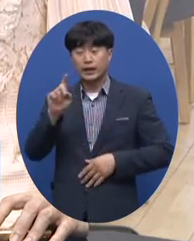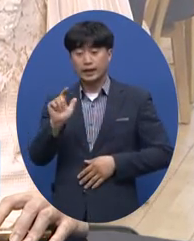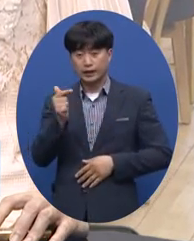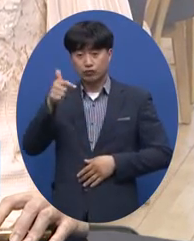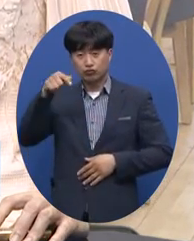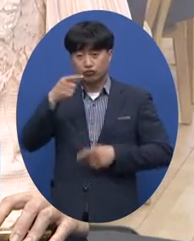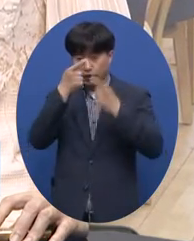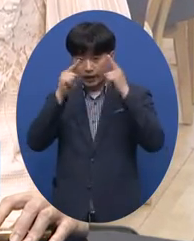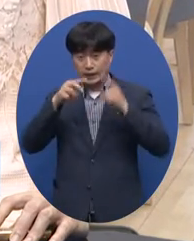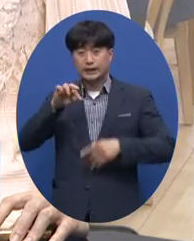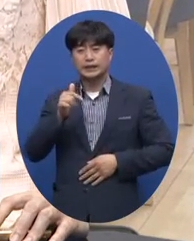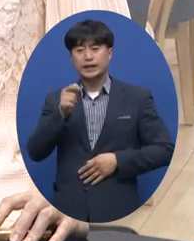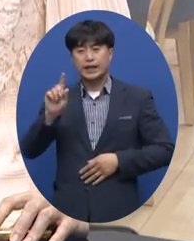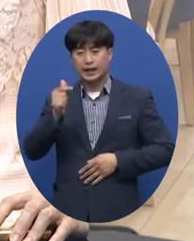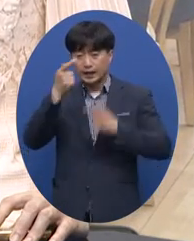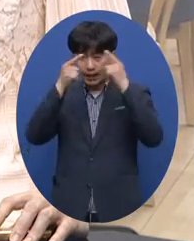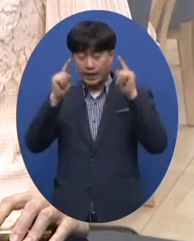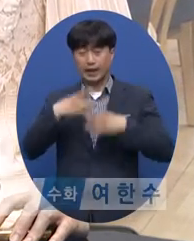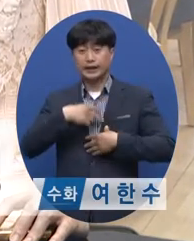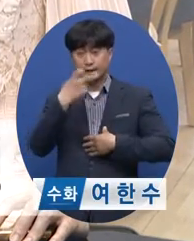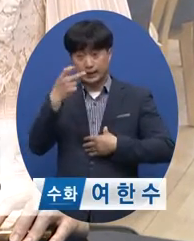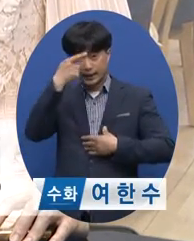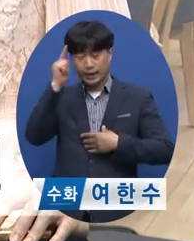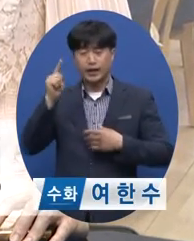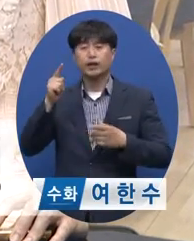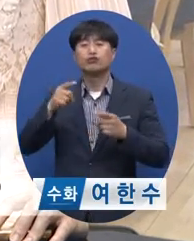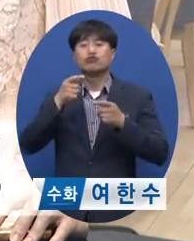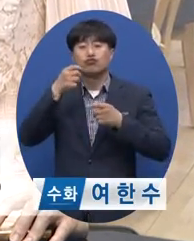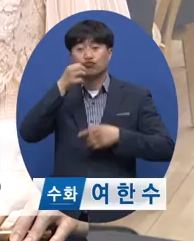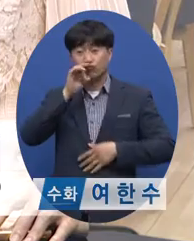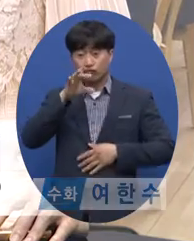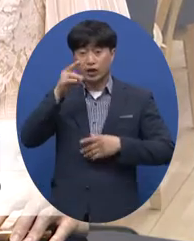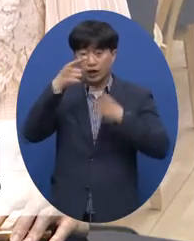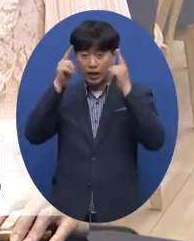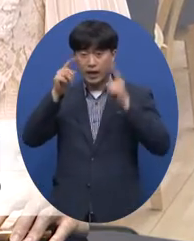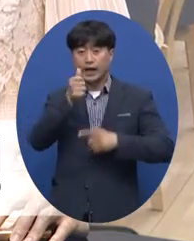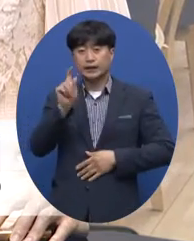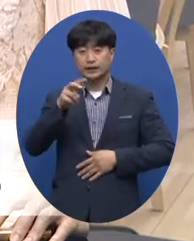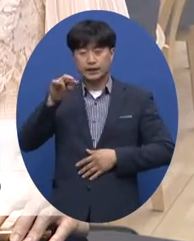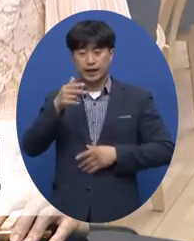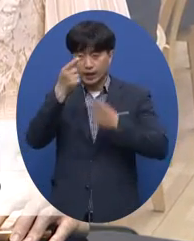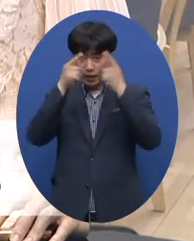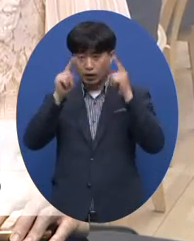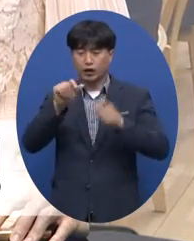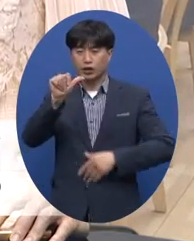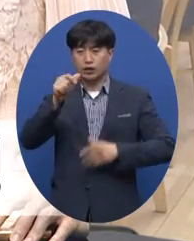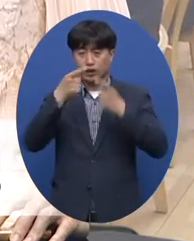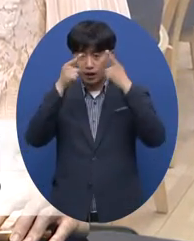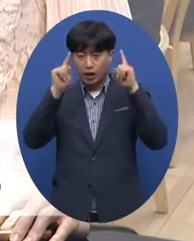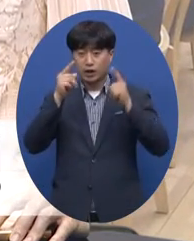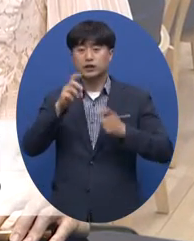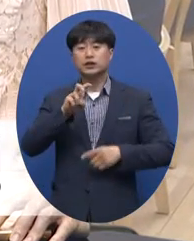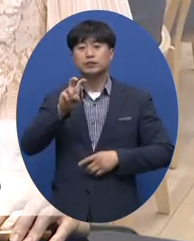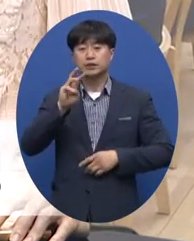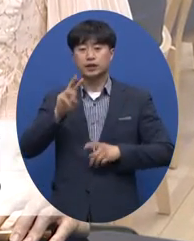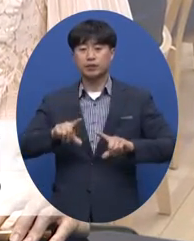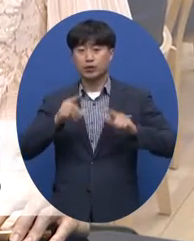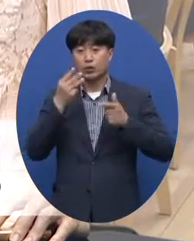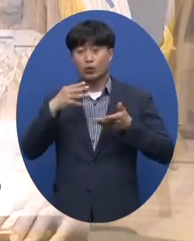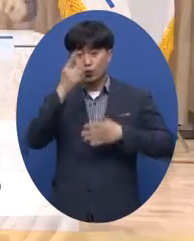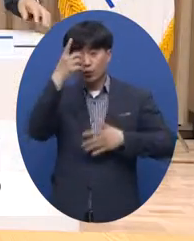경기도와 단국대, 신한대, 안산대, 중앙대, 한세대학교 등 도내 5개 대학은